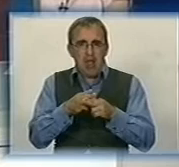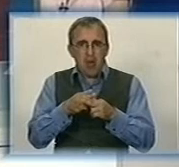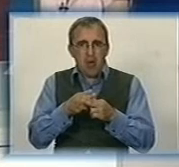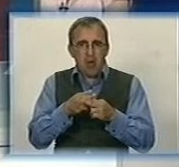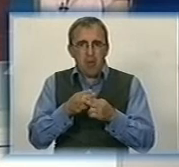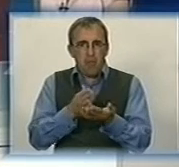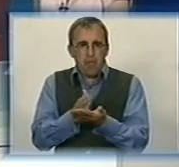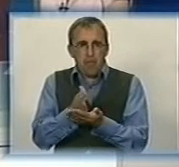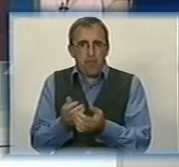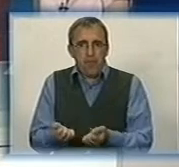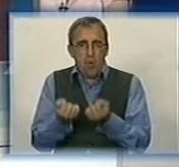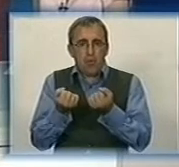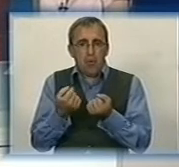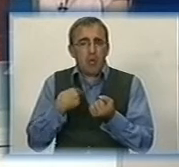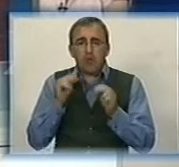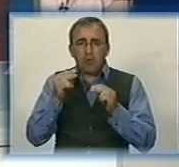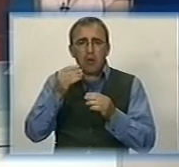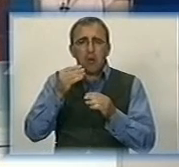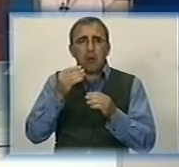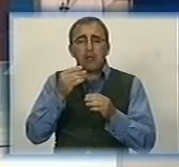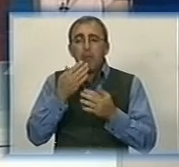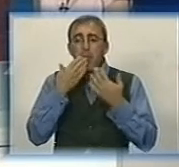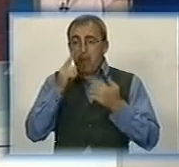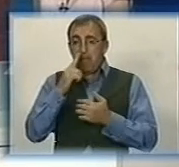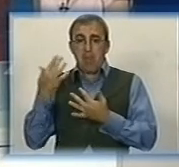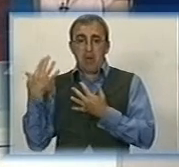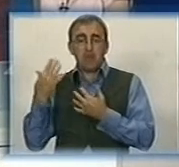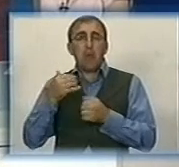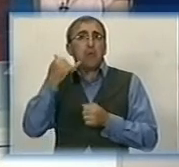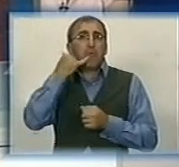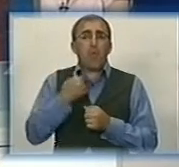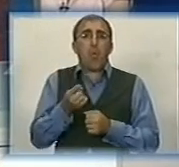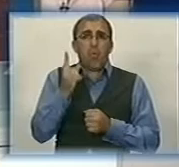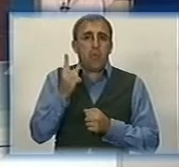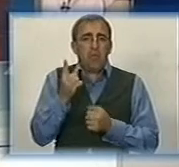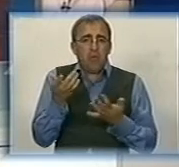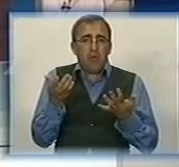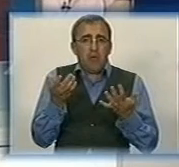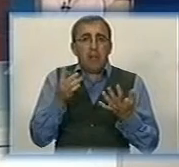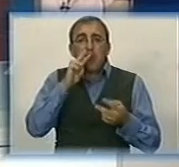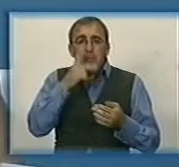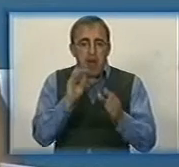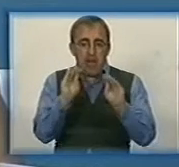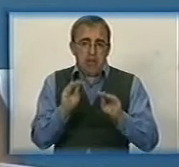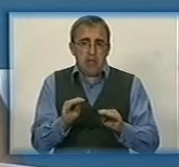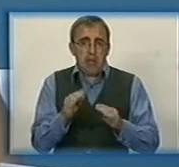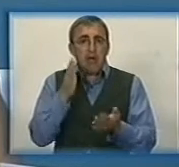сейчас, если честно, я не помню за последний месяц, чтобы был хоть один звонок по поводу неправильных данных.